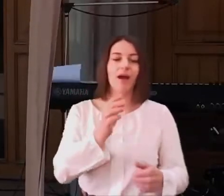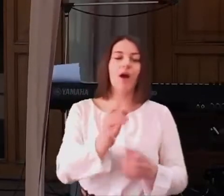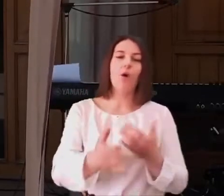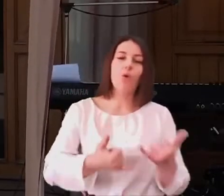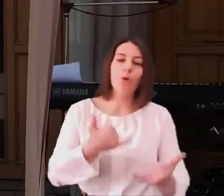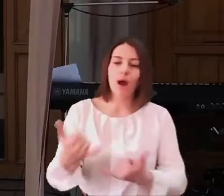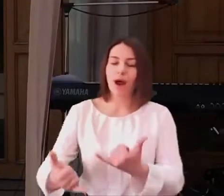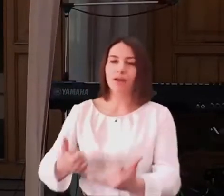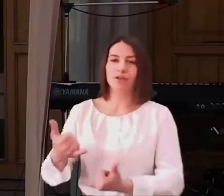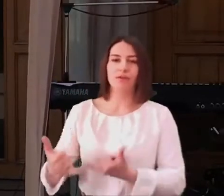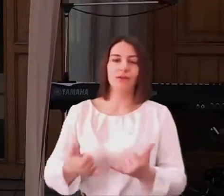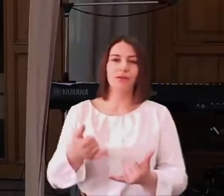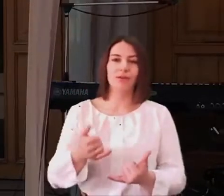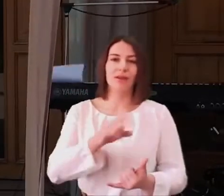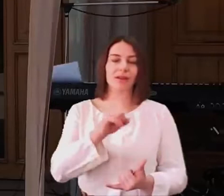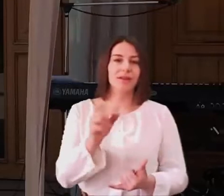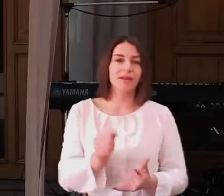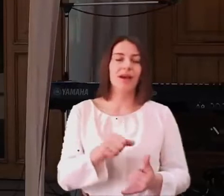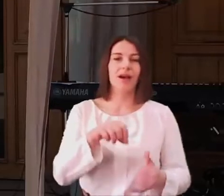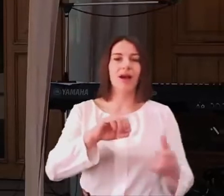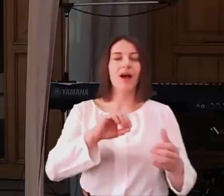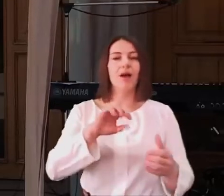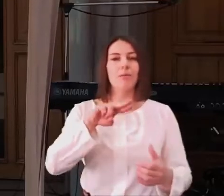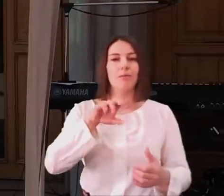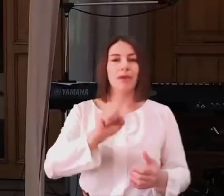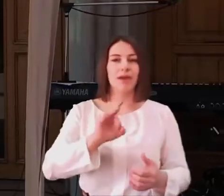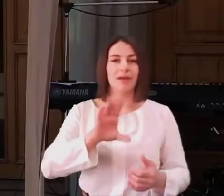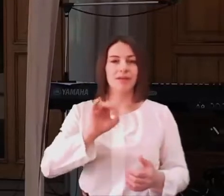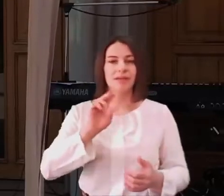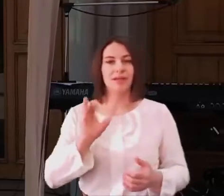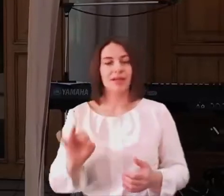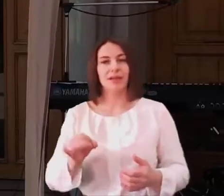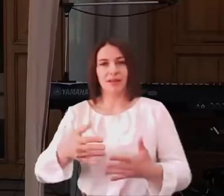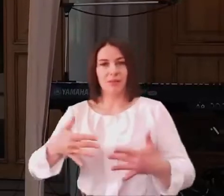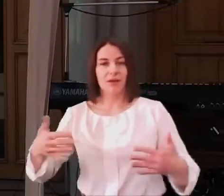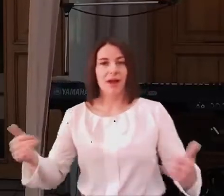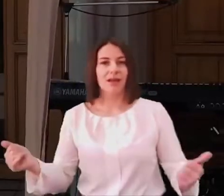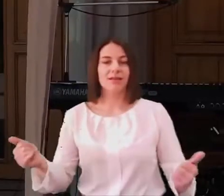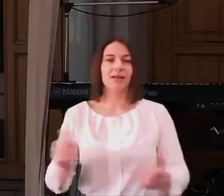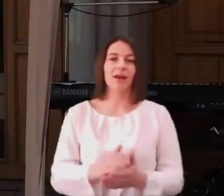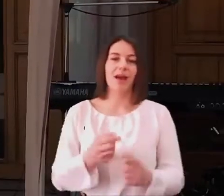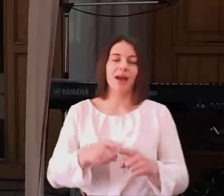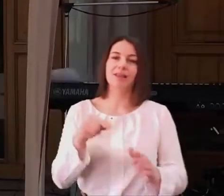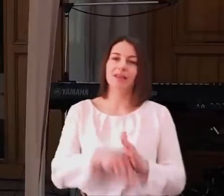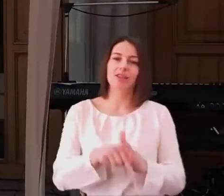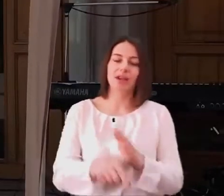есть какой-то процесс. Ожидание какого-то времени предполагает то, что я нахожусь в каком-то процессе и жить